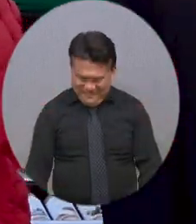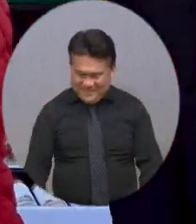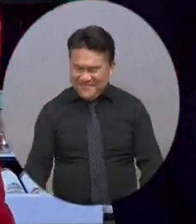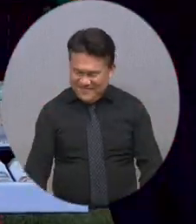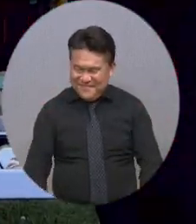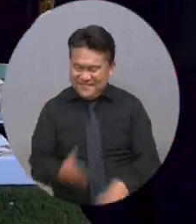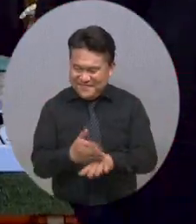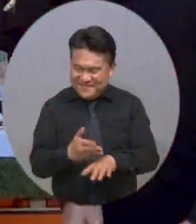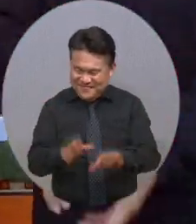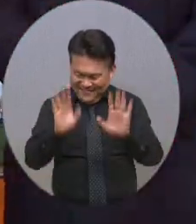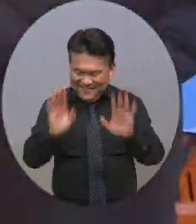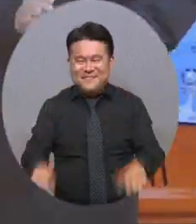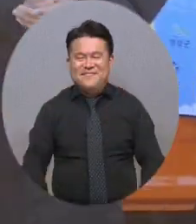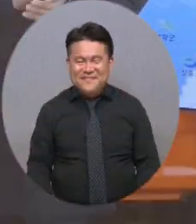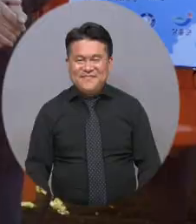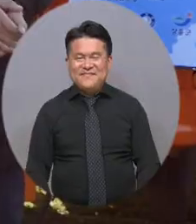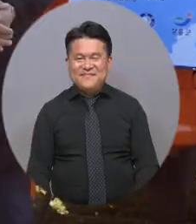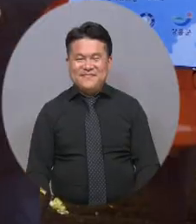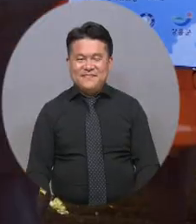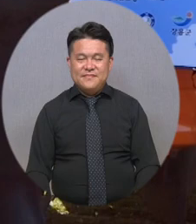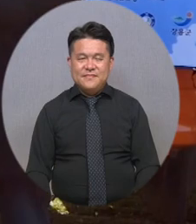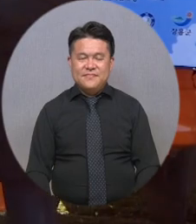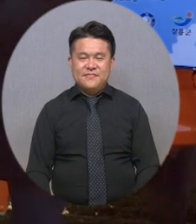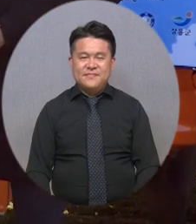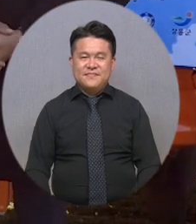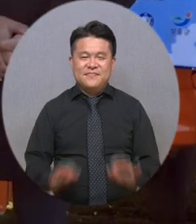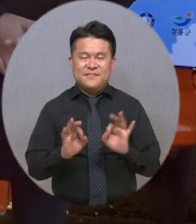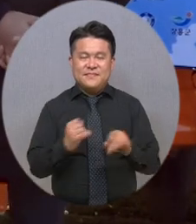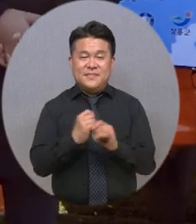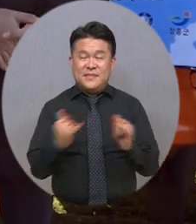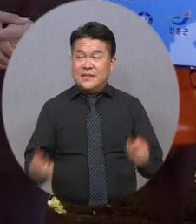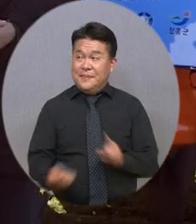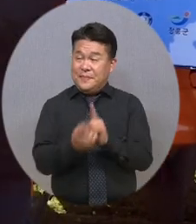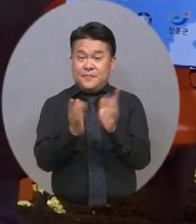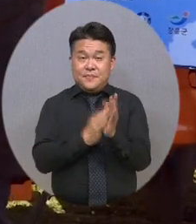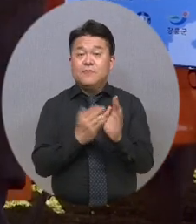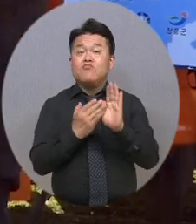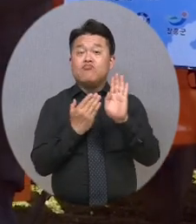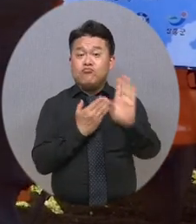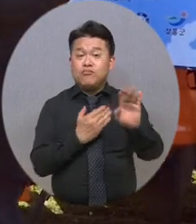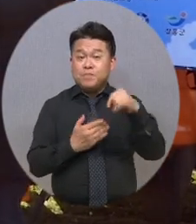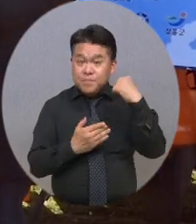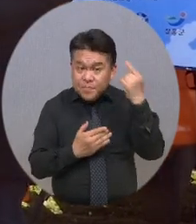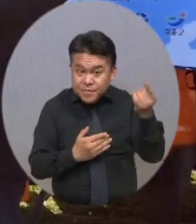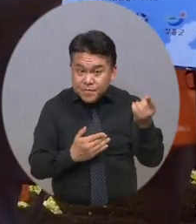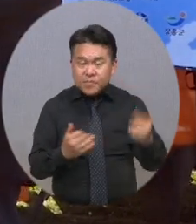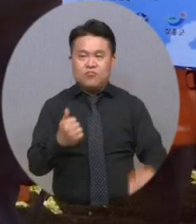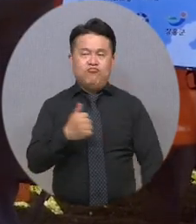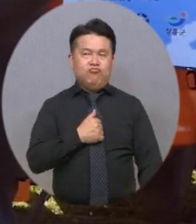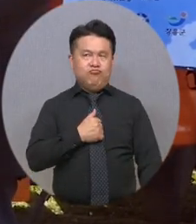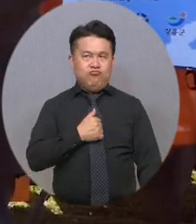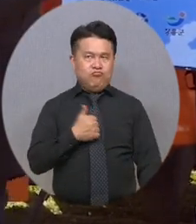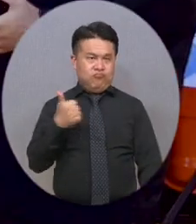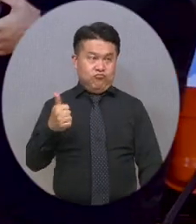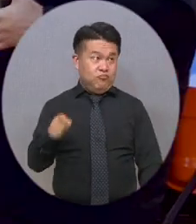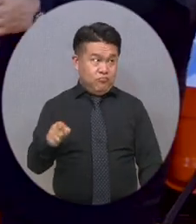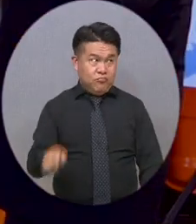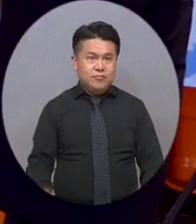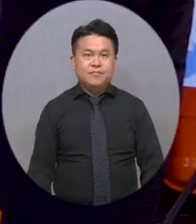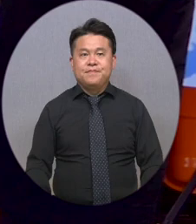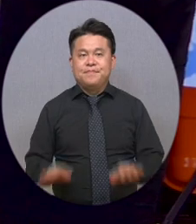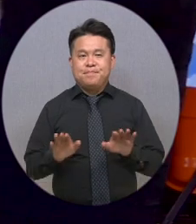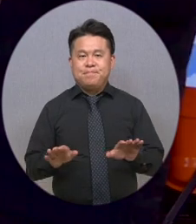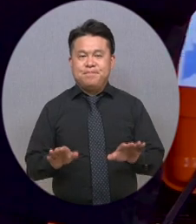감사합니다. 고맙습니다. 근데 진짜 이렇게 생산자 여러분들을 만나보니까 네. 자부심이 진짜 대단하시네요. 오늘